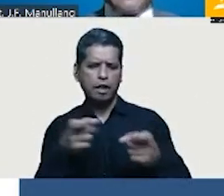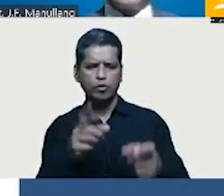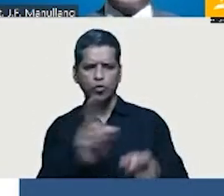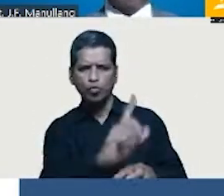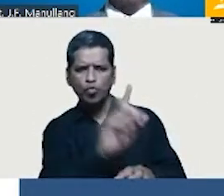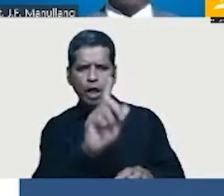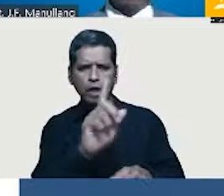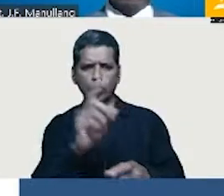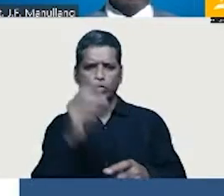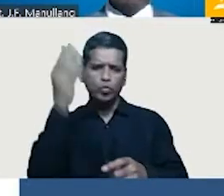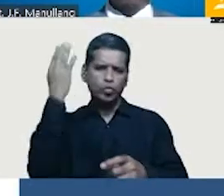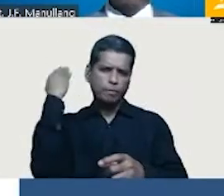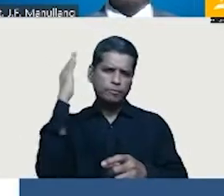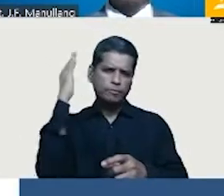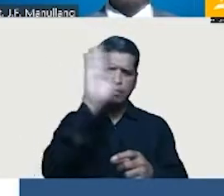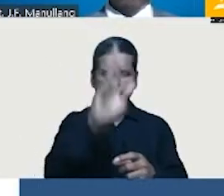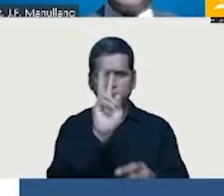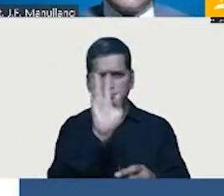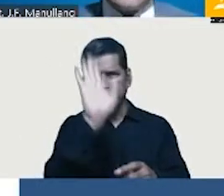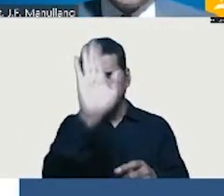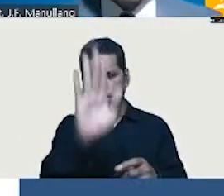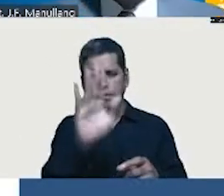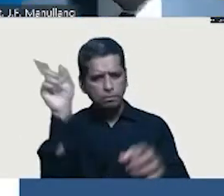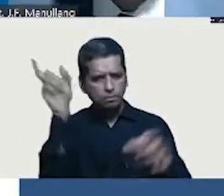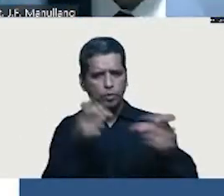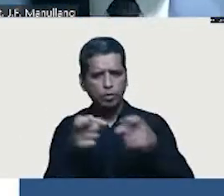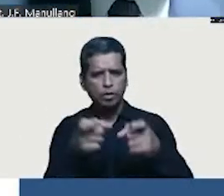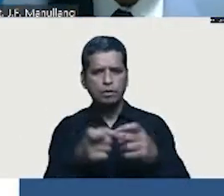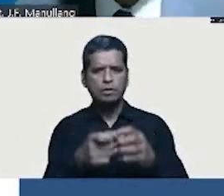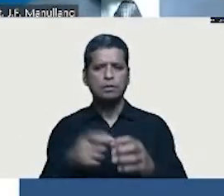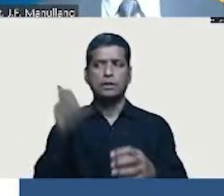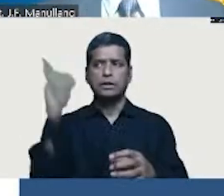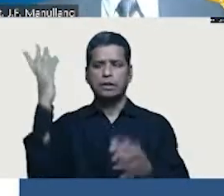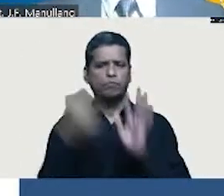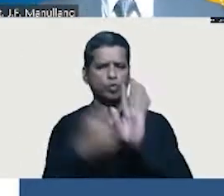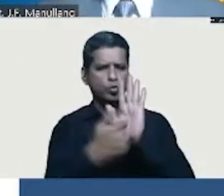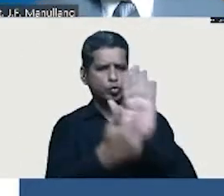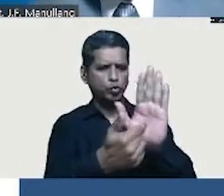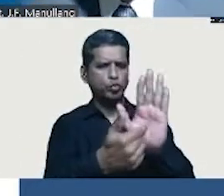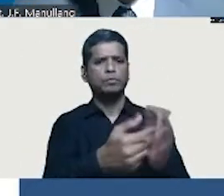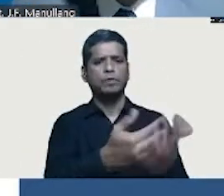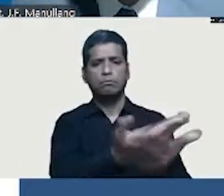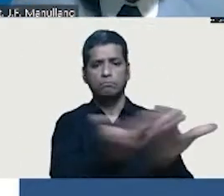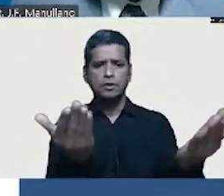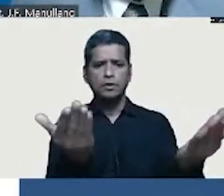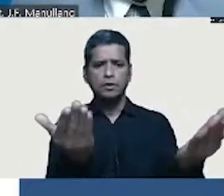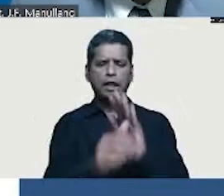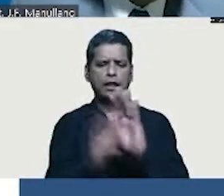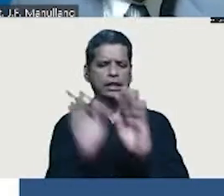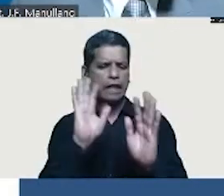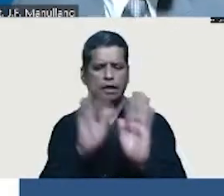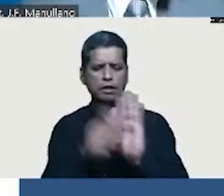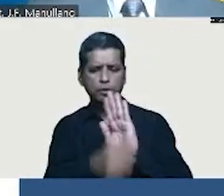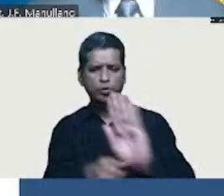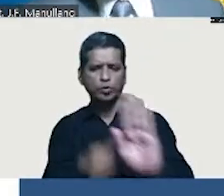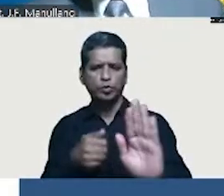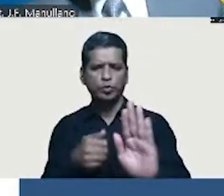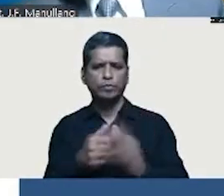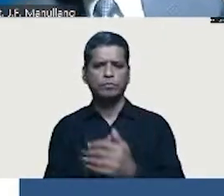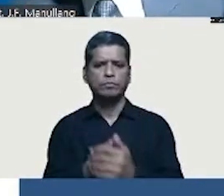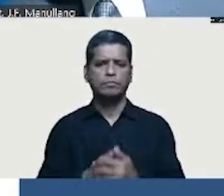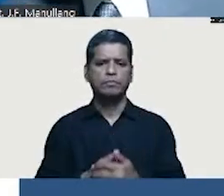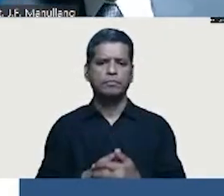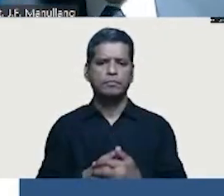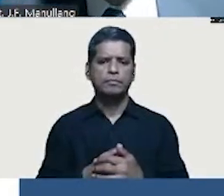razia ia sanggup menyingkapkan hal yang tersembunyi dan menyatakannya kepada banyak para nabi dan kita bersyukur nol kita